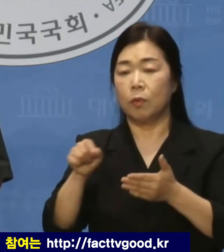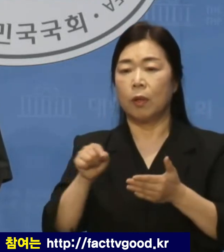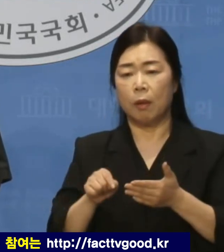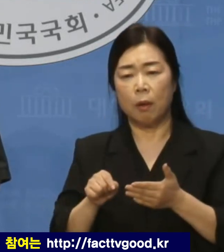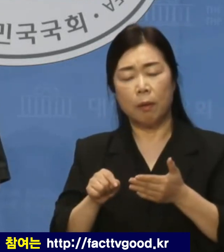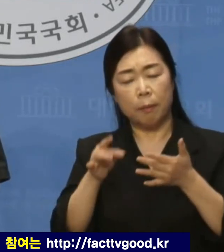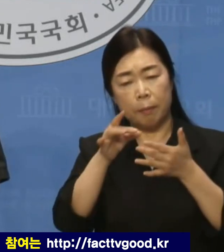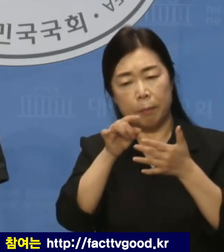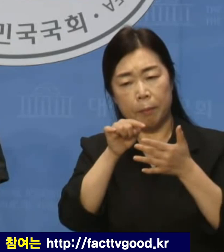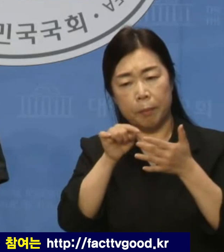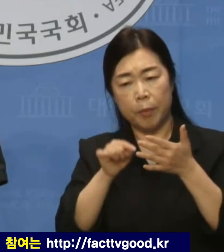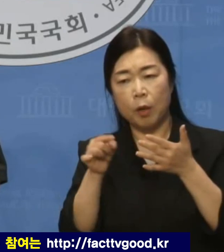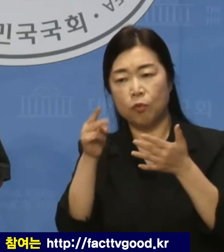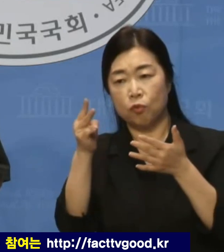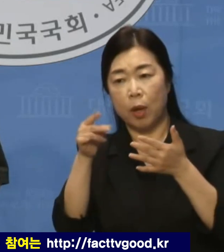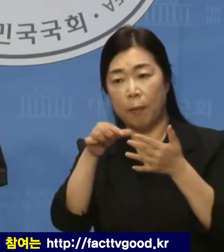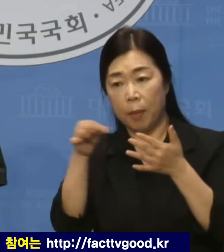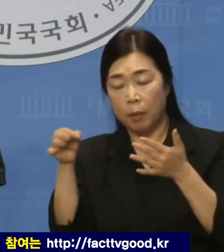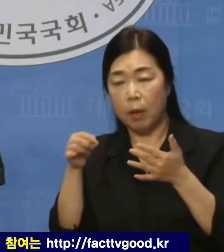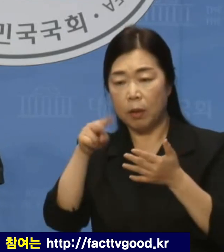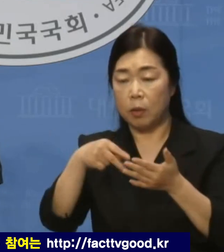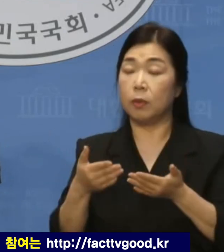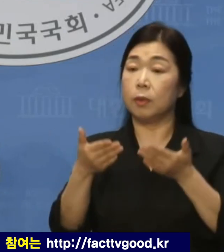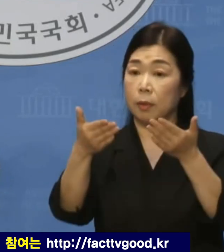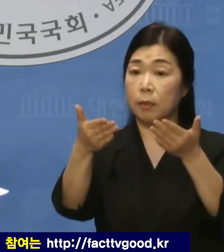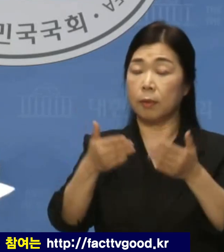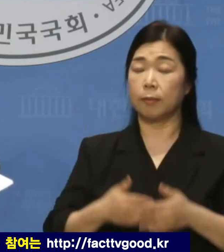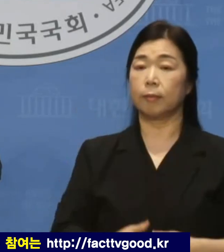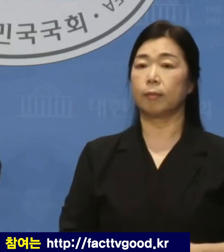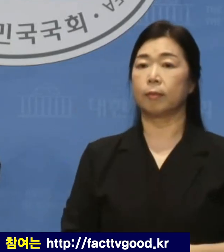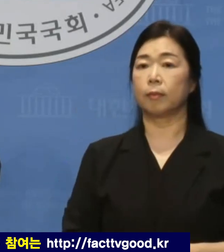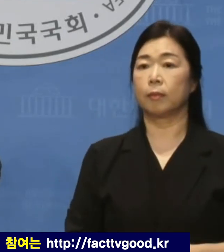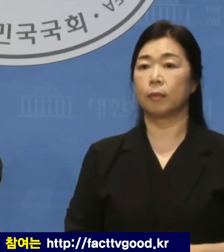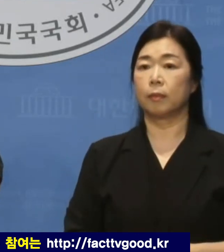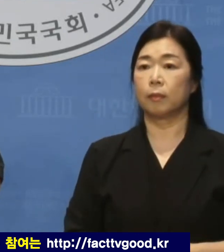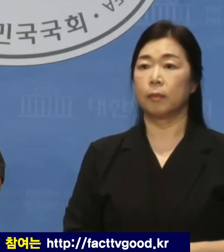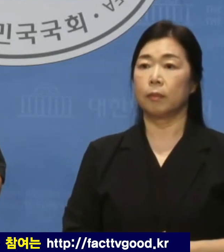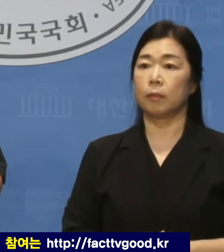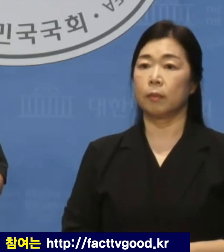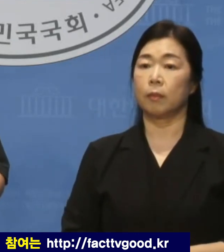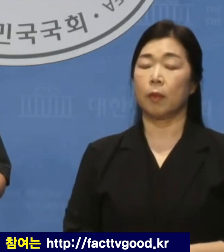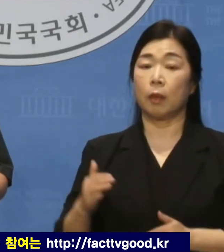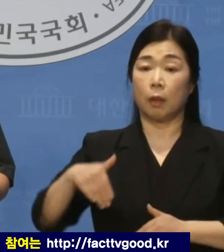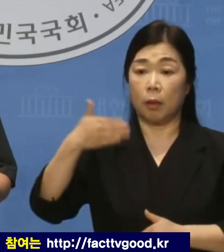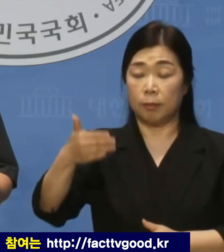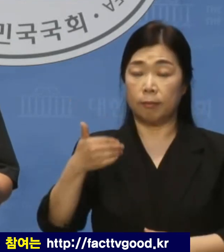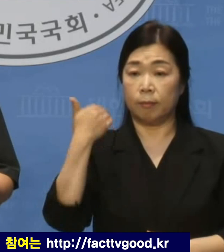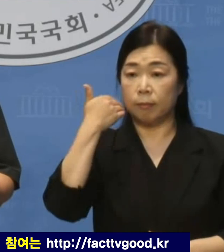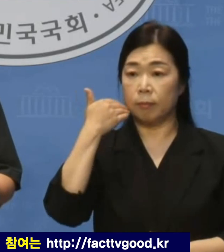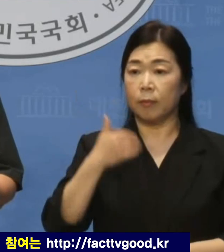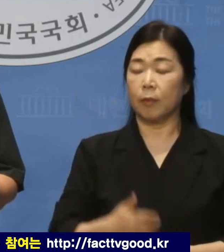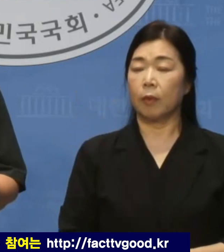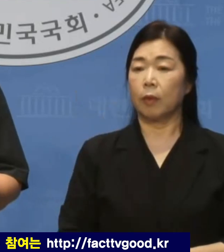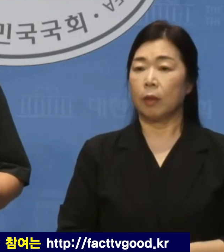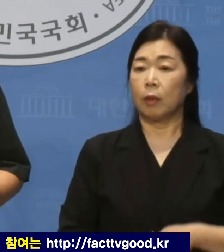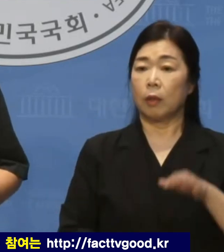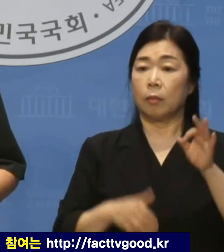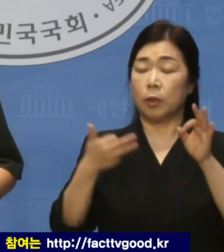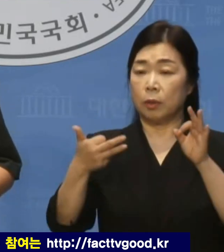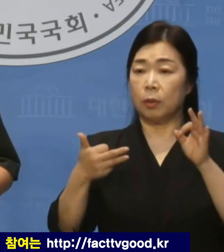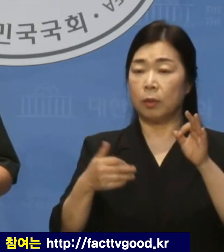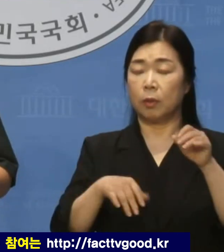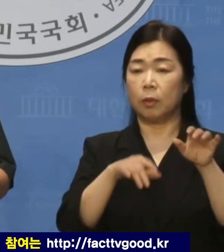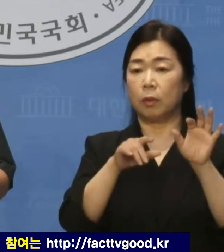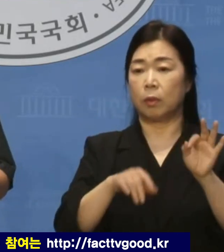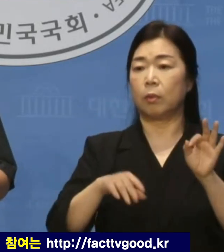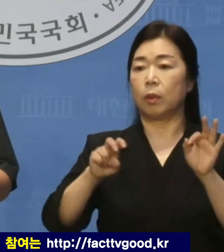그중에서 두 개의 엽서를 낭독해드리는 것으로 오늘 기자회견을 가름하려고 합니다. 다음 발언은 12구 이태원 참사